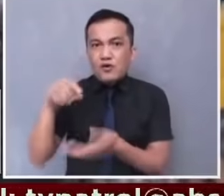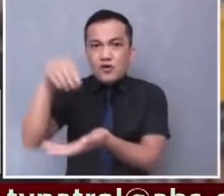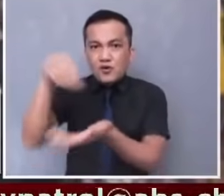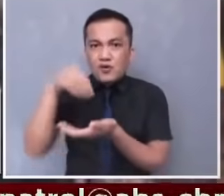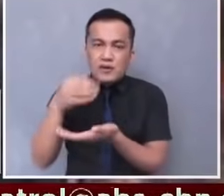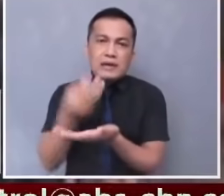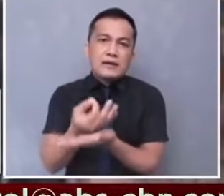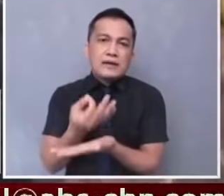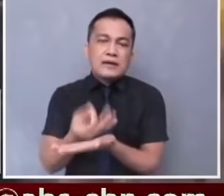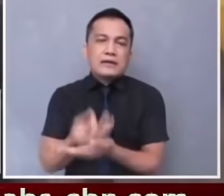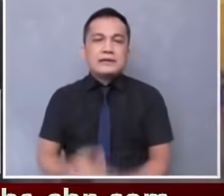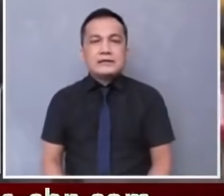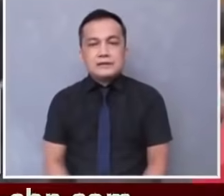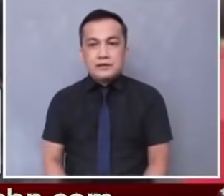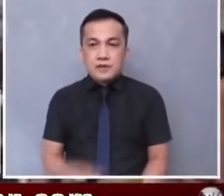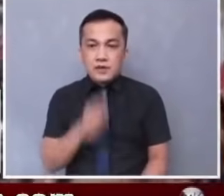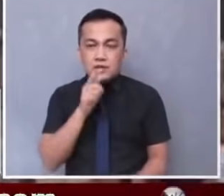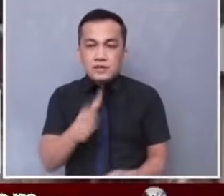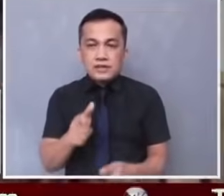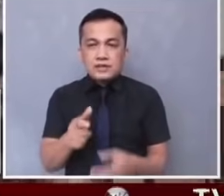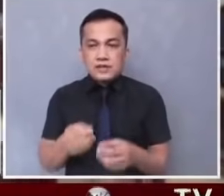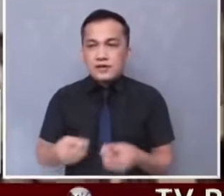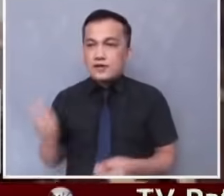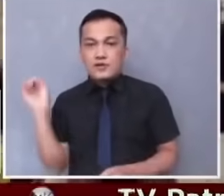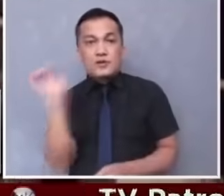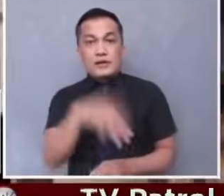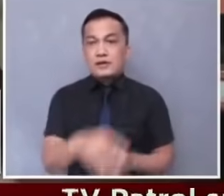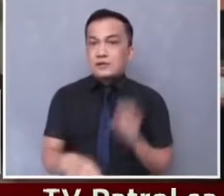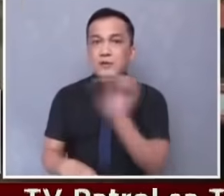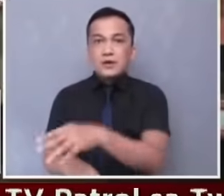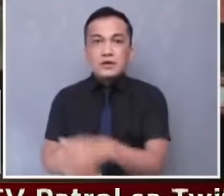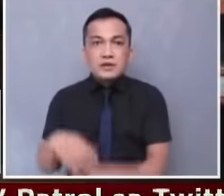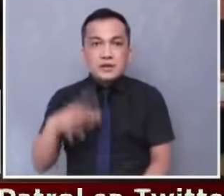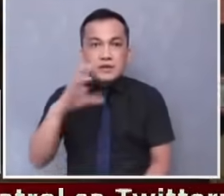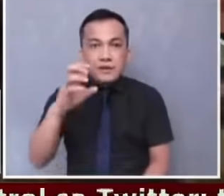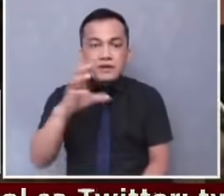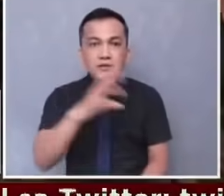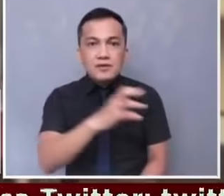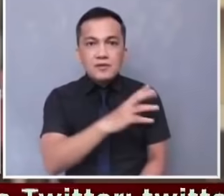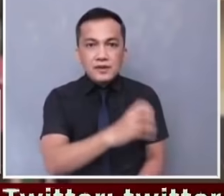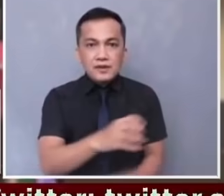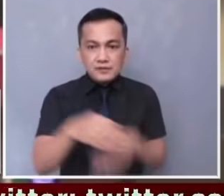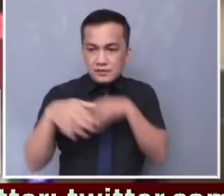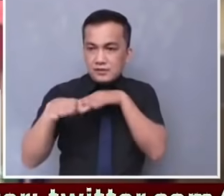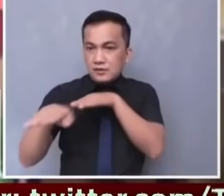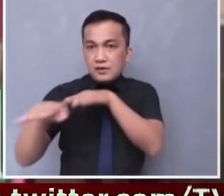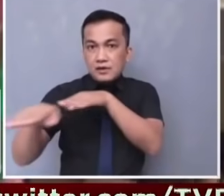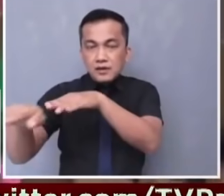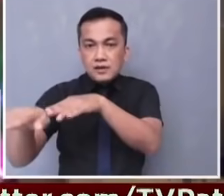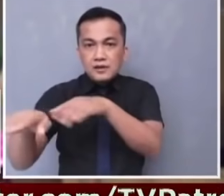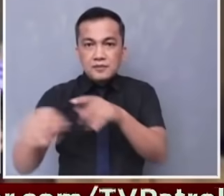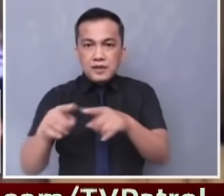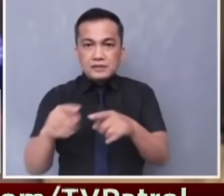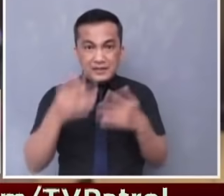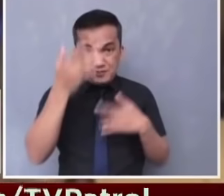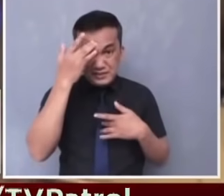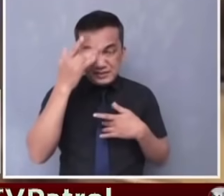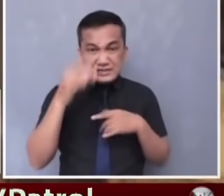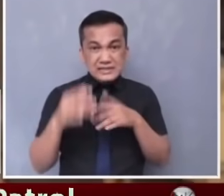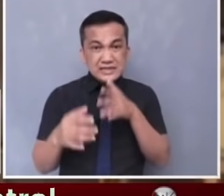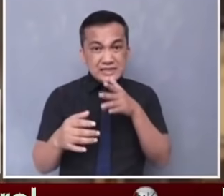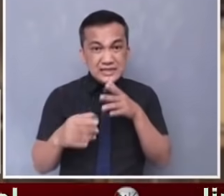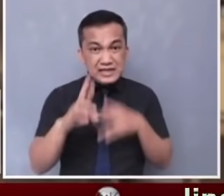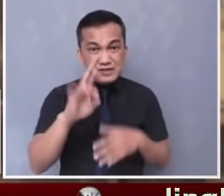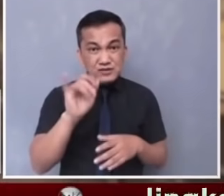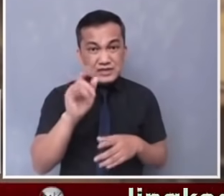Gaya ng mga nakaswerte sa inihahagis niyang tigli 500 piso sa gitna ng motorcade. Pero ang may sakit na si Nanay Rosalinda Recto